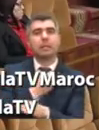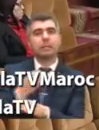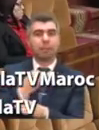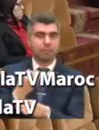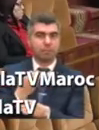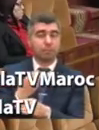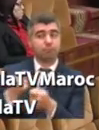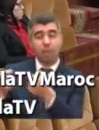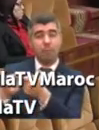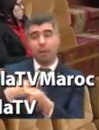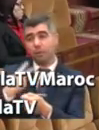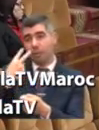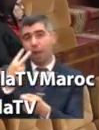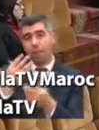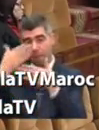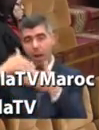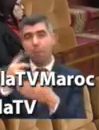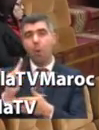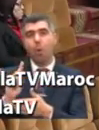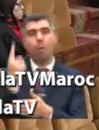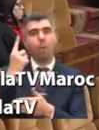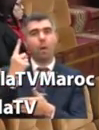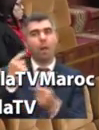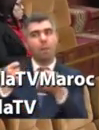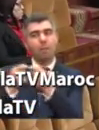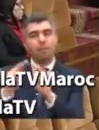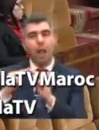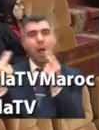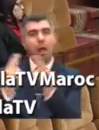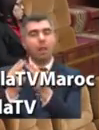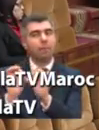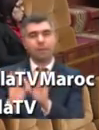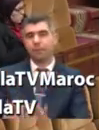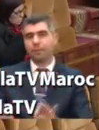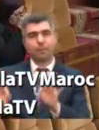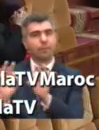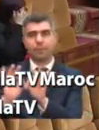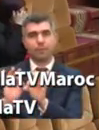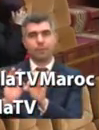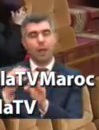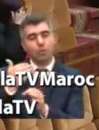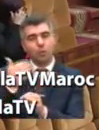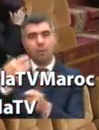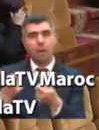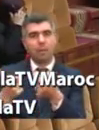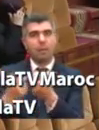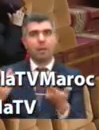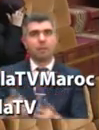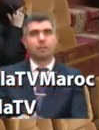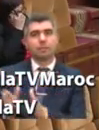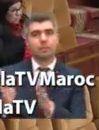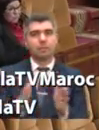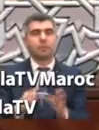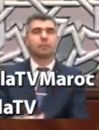دوليا. إلا زلنا إلى حدود اليوم نرى بلينا مجموعة ديال المغاربة كيأديو في المستعجلات وهذا لا يحق.